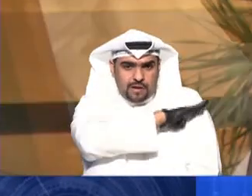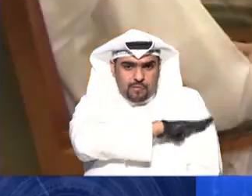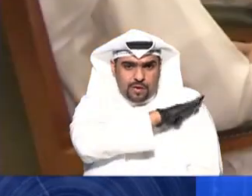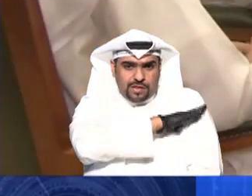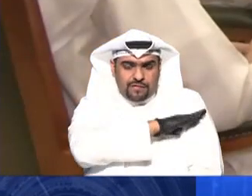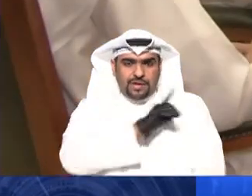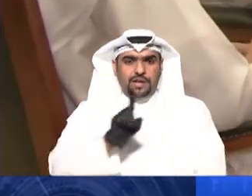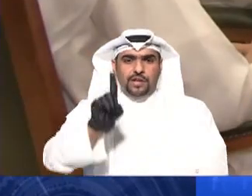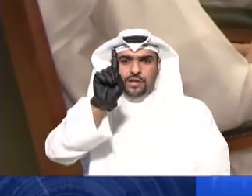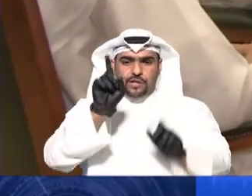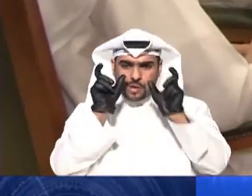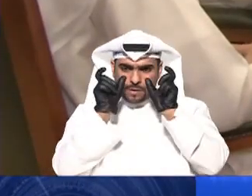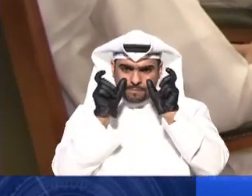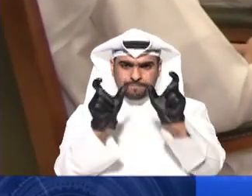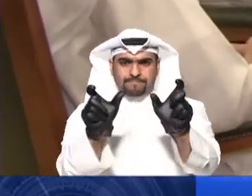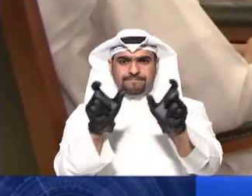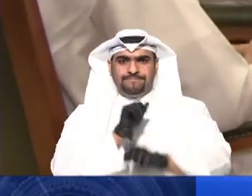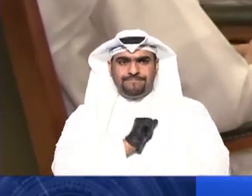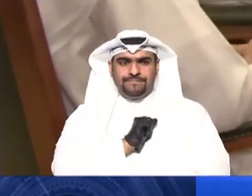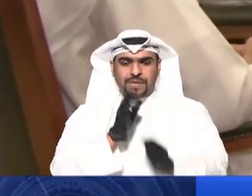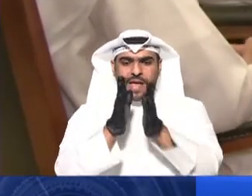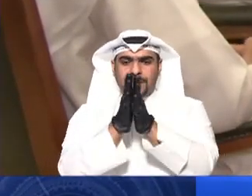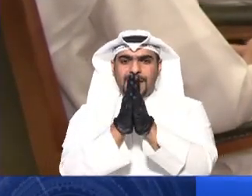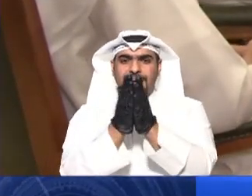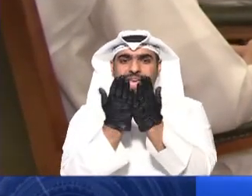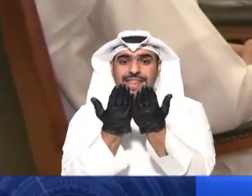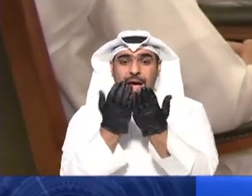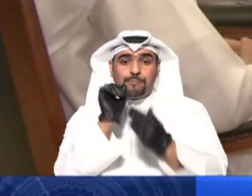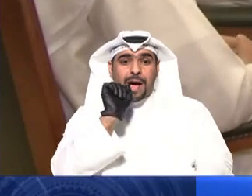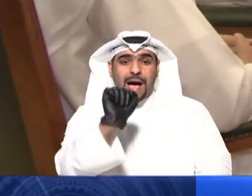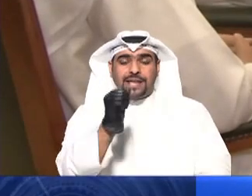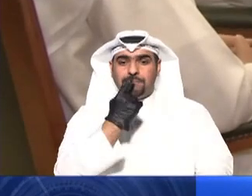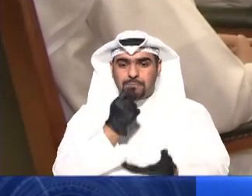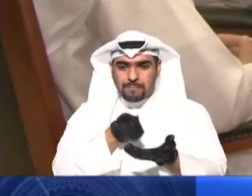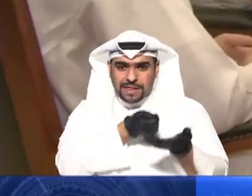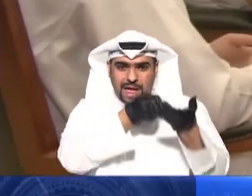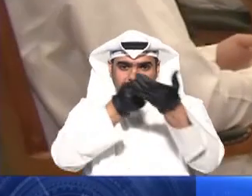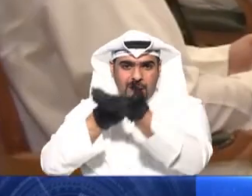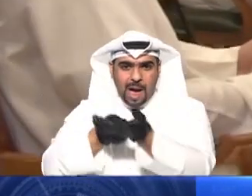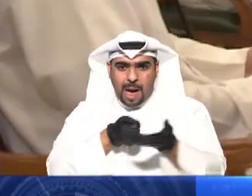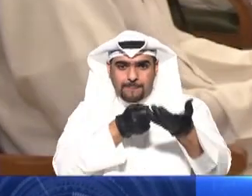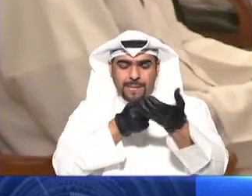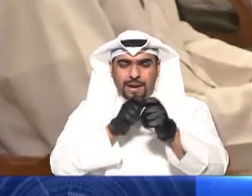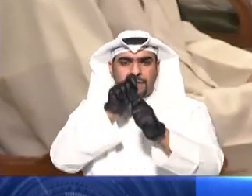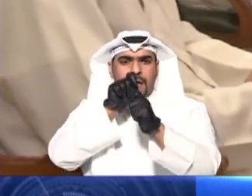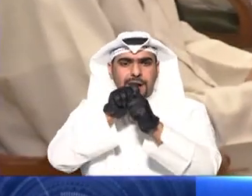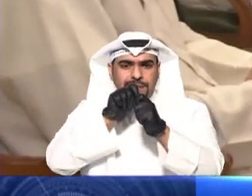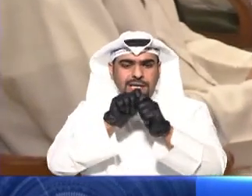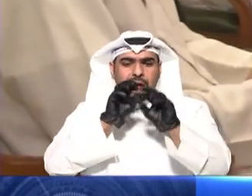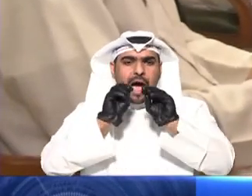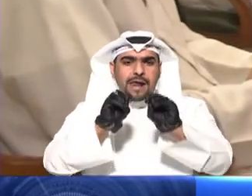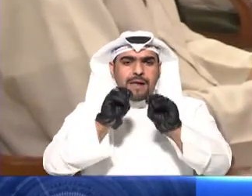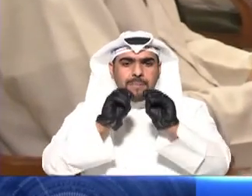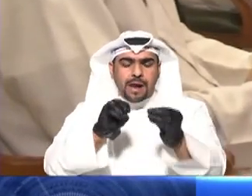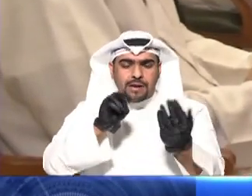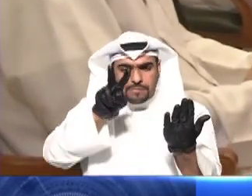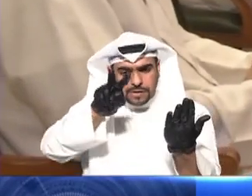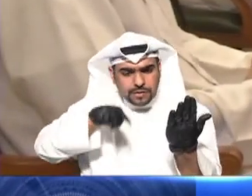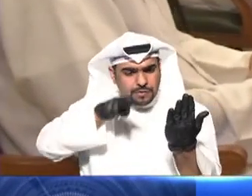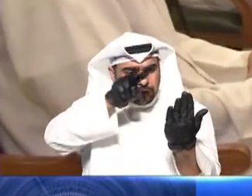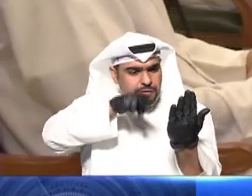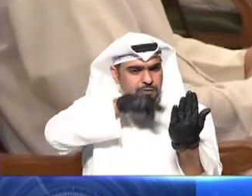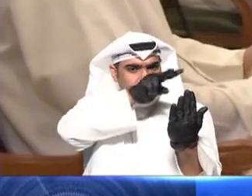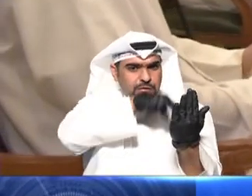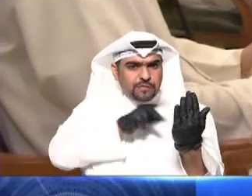الموضوع. هناك كتاب الاطفاء الصغير سوف يوزع للمواطنين والمقيمين من خلال الجمعيات التعاونيه